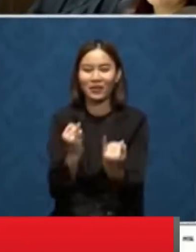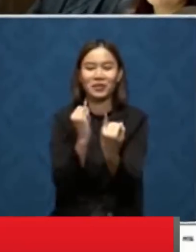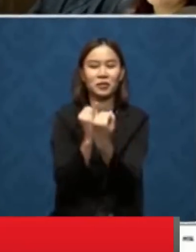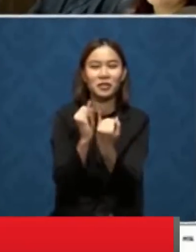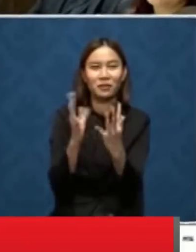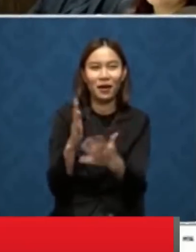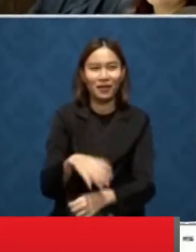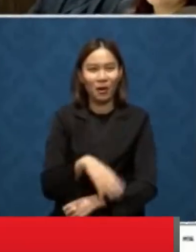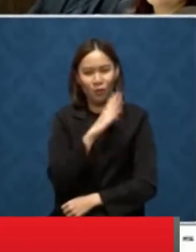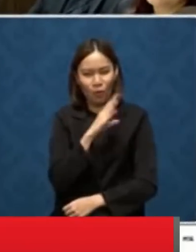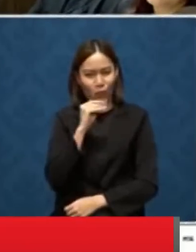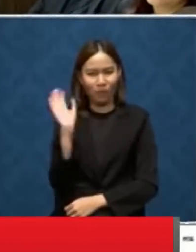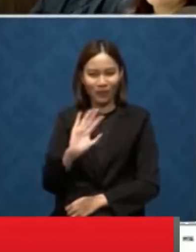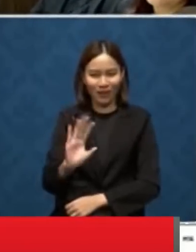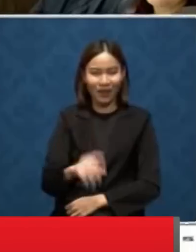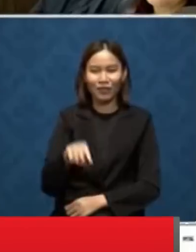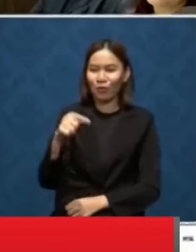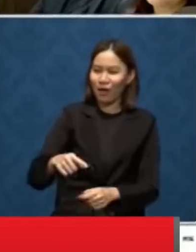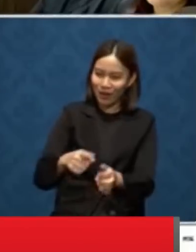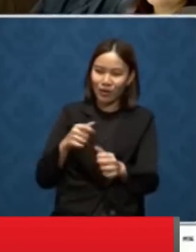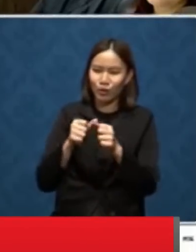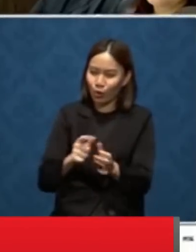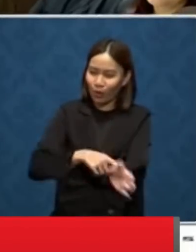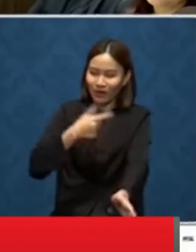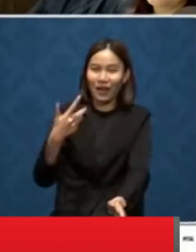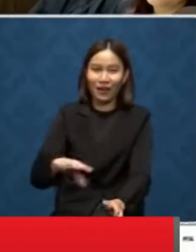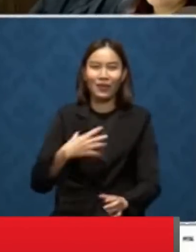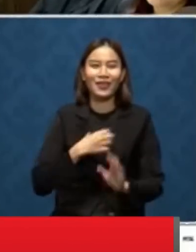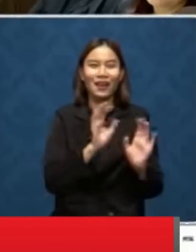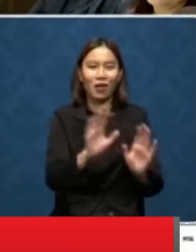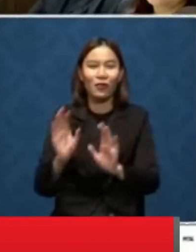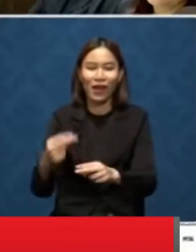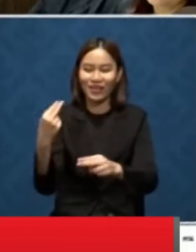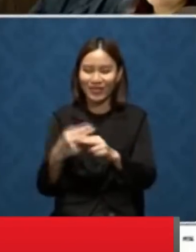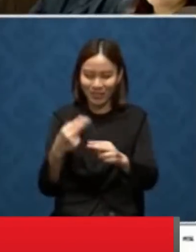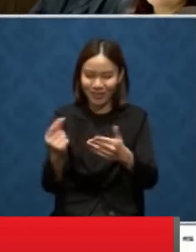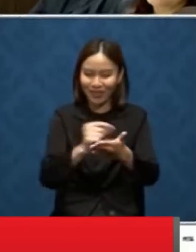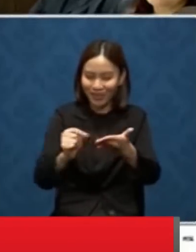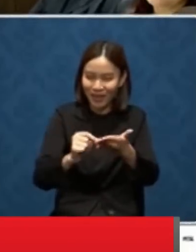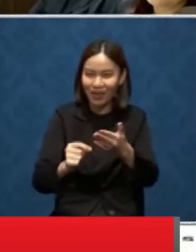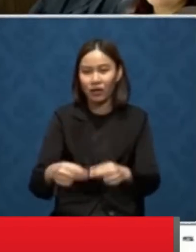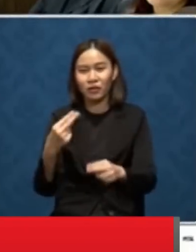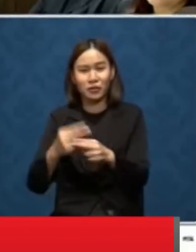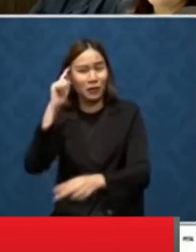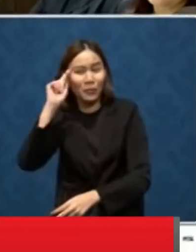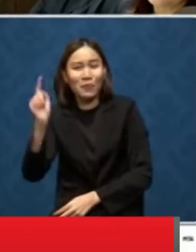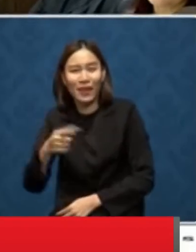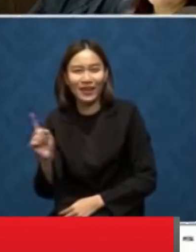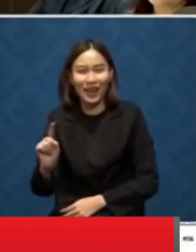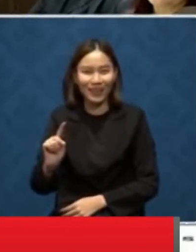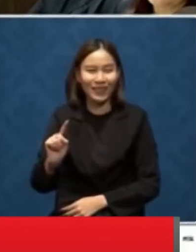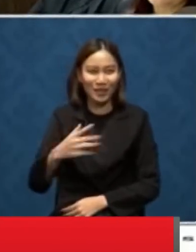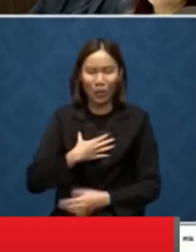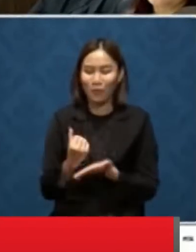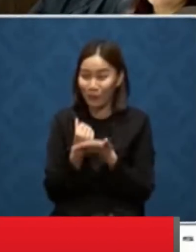โอ้แต่จะว่าไปก็ไม่ได้นะเพราะว่าท่านก็อยู่มานานแล้วนะครับก็ไงฝากลงชื่อกันนิดนึงนะฮะหรือเขียนชื่อกันไม่เป็นแล้วครับก็ยังไงเดี๋ยวผม